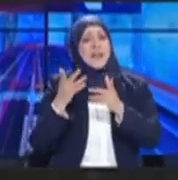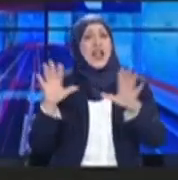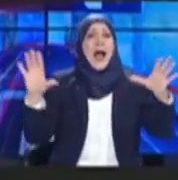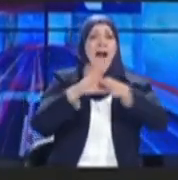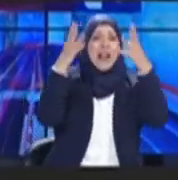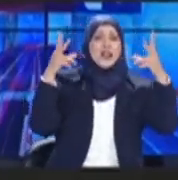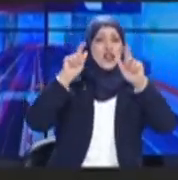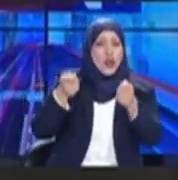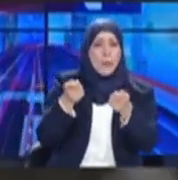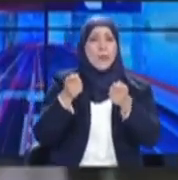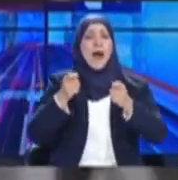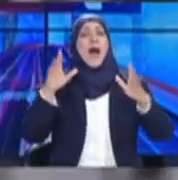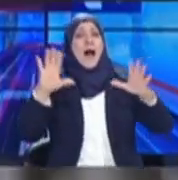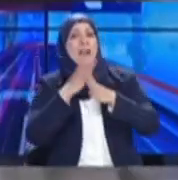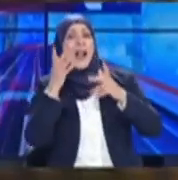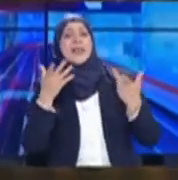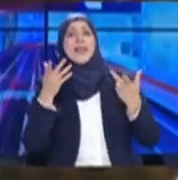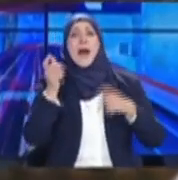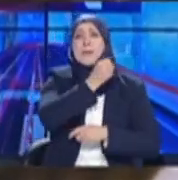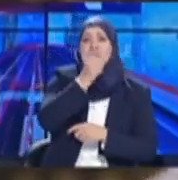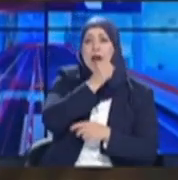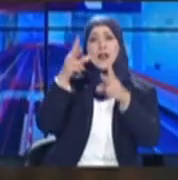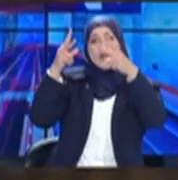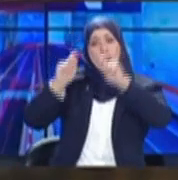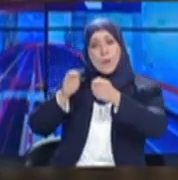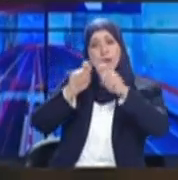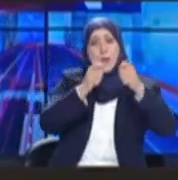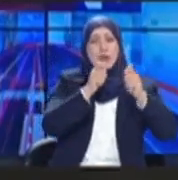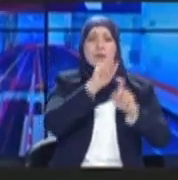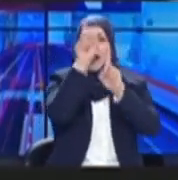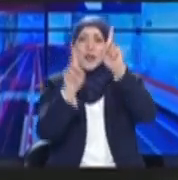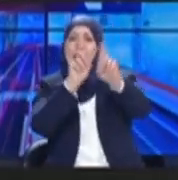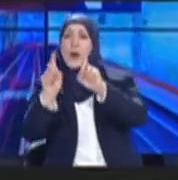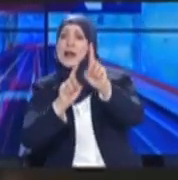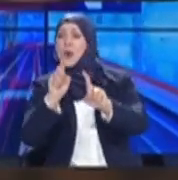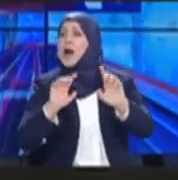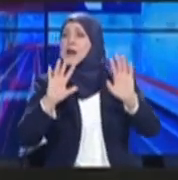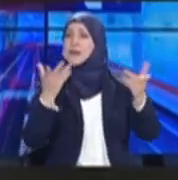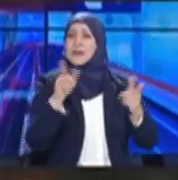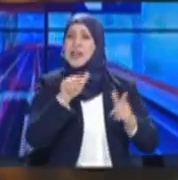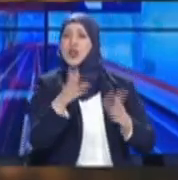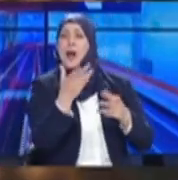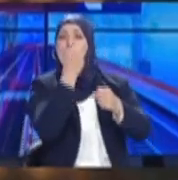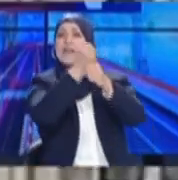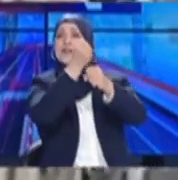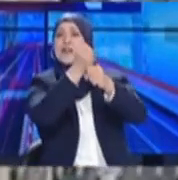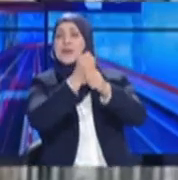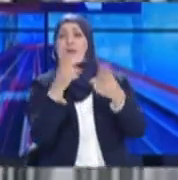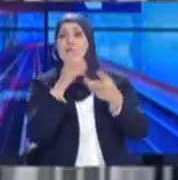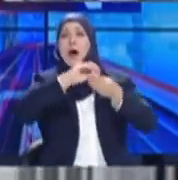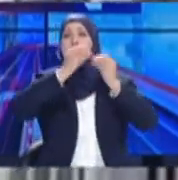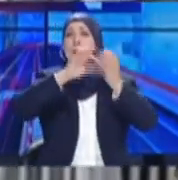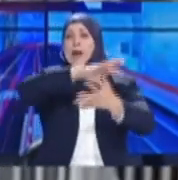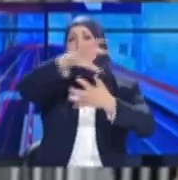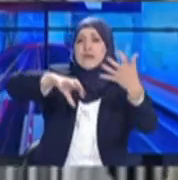الثقافيه نطرح نقطه استفهام كبيره ما دور المبدا زمن الازمات ففي الضفه